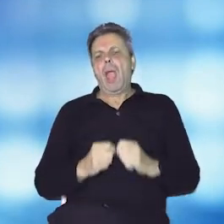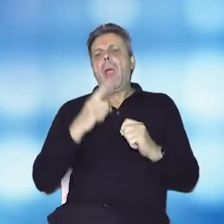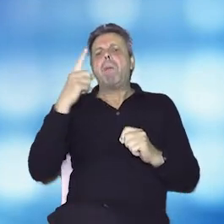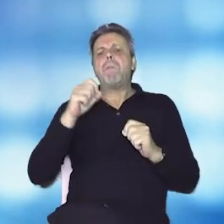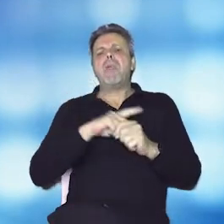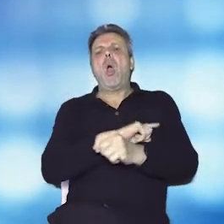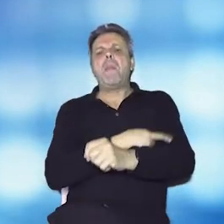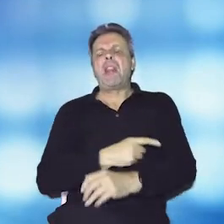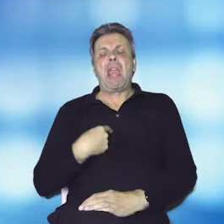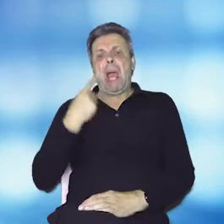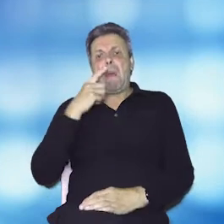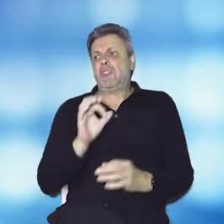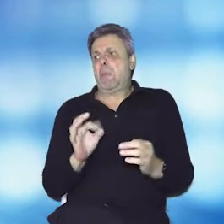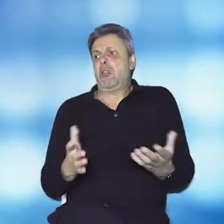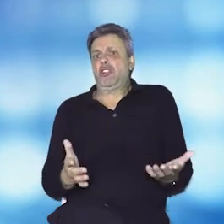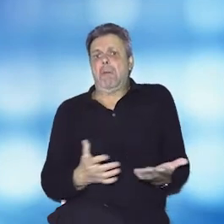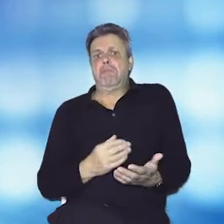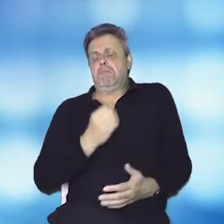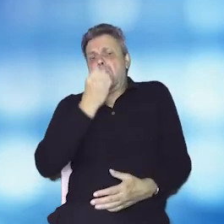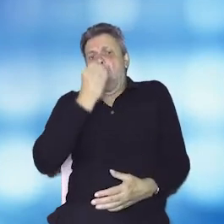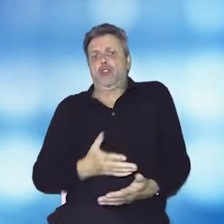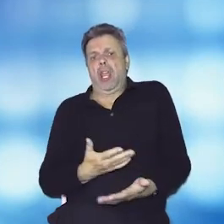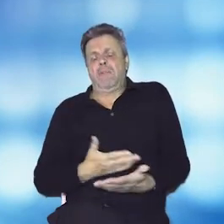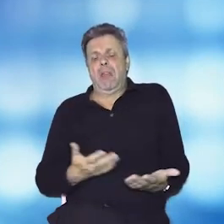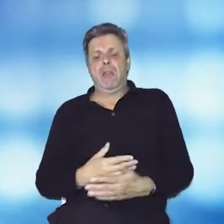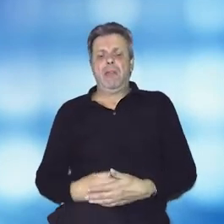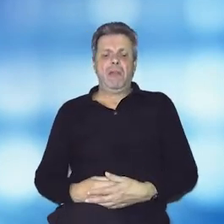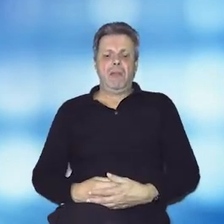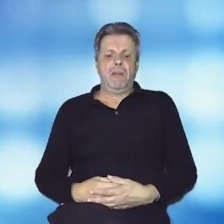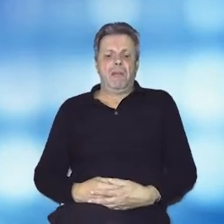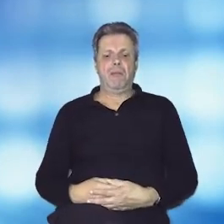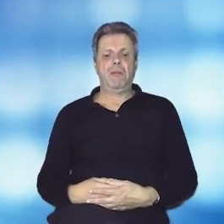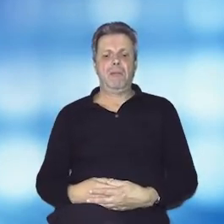Ne vidim osobno ništa sporno po tom pitanju.